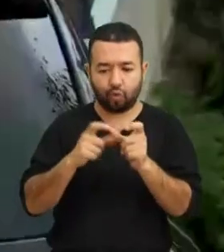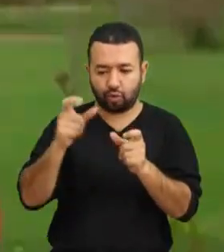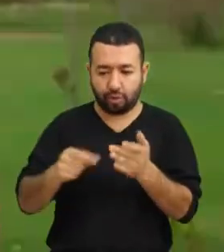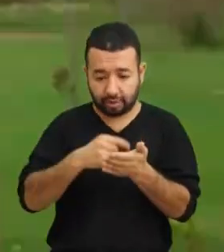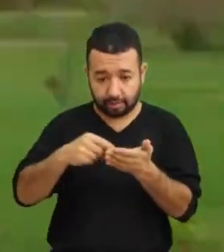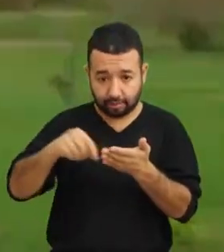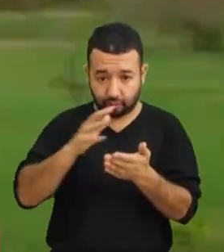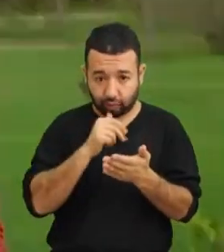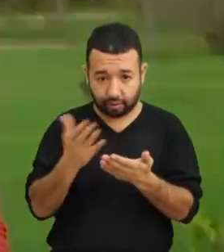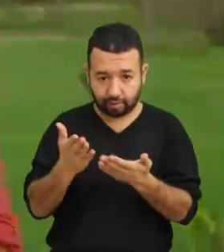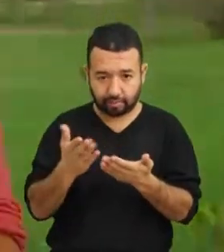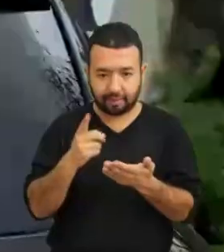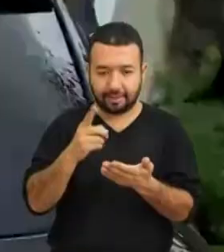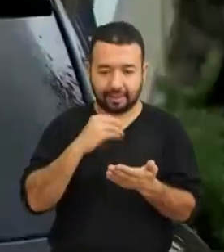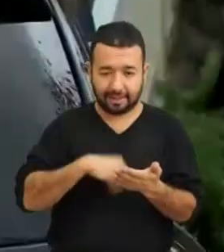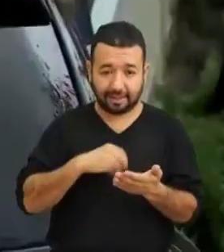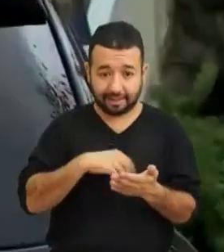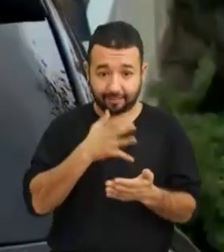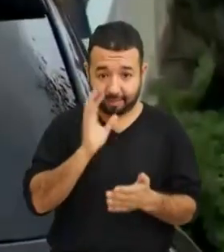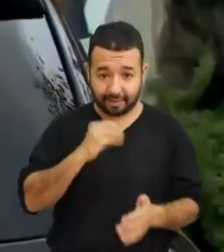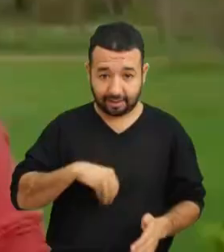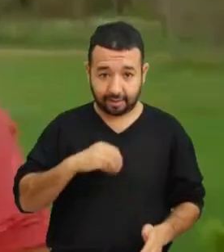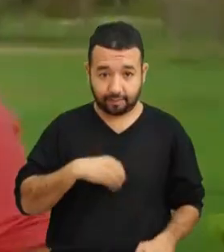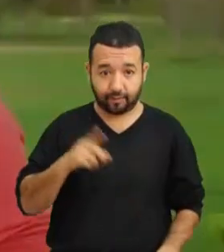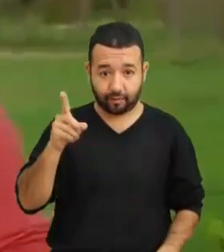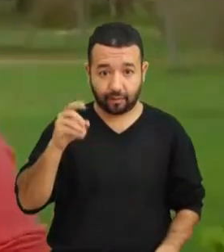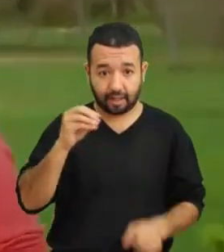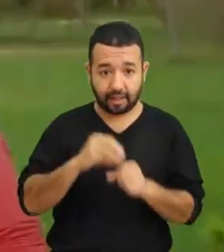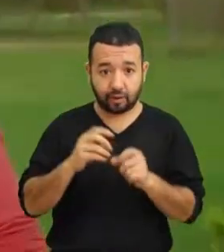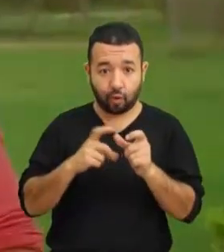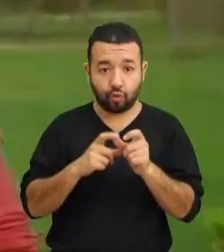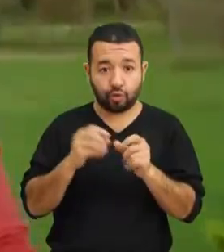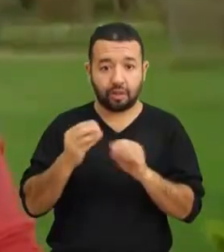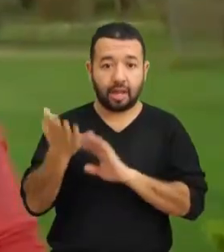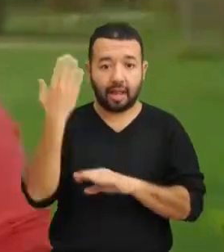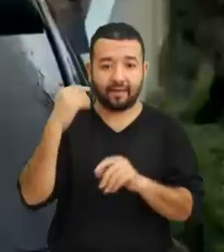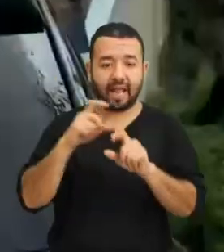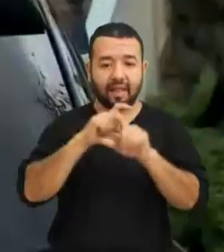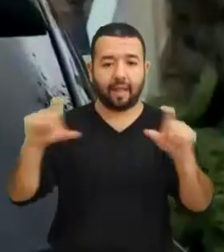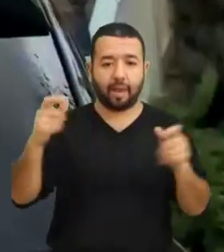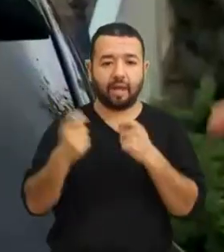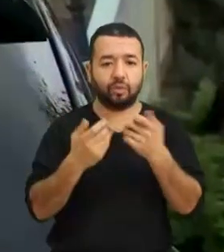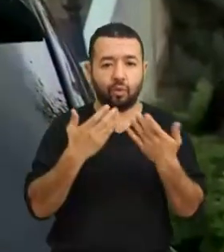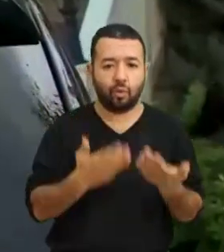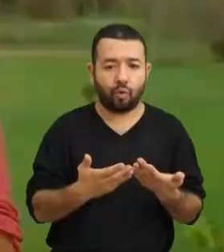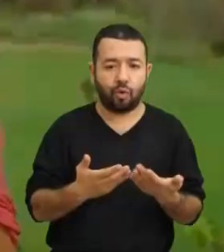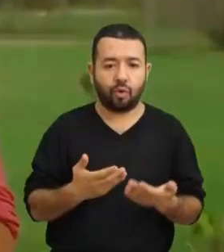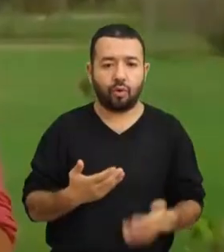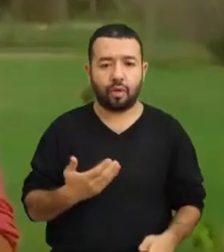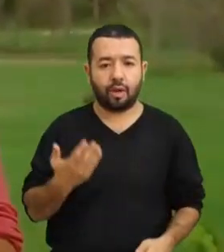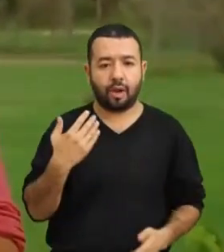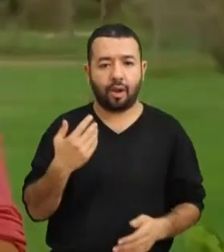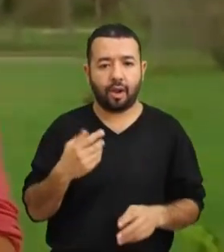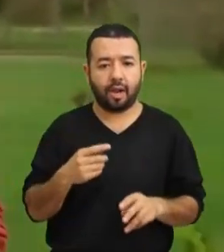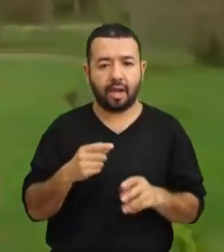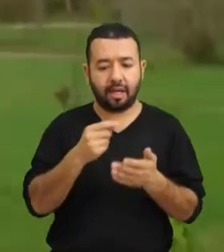bilmez ki. Size öyle geliyor Zahir Bey. Bakın Şükrü bu villadaki işi bulmadan önce tabelacıda çalışıyordu. Yani açık özense